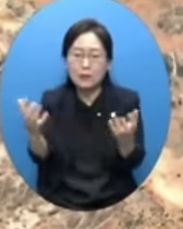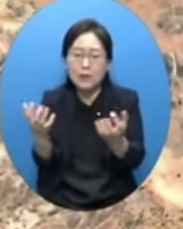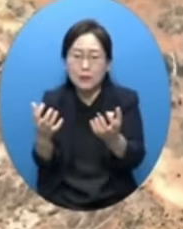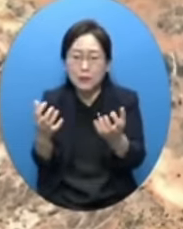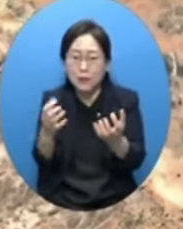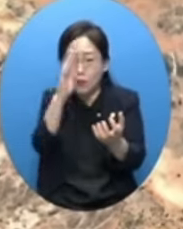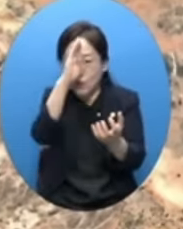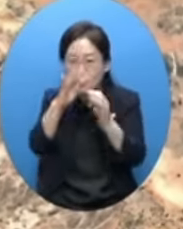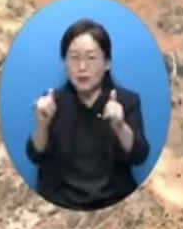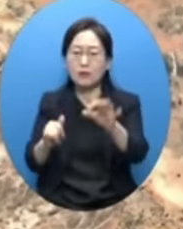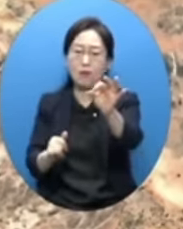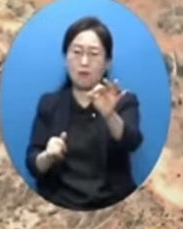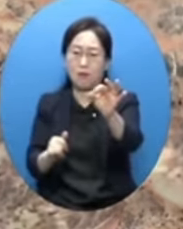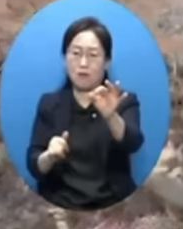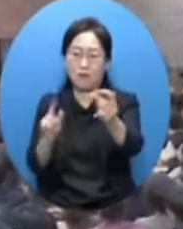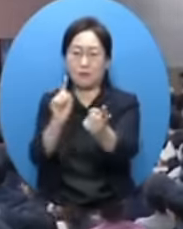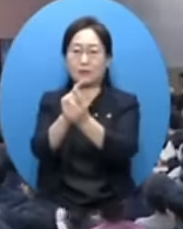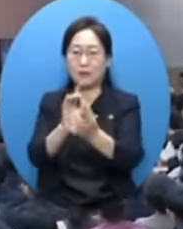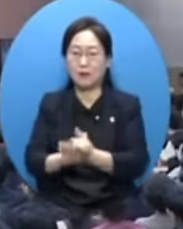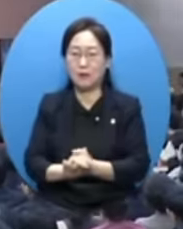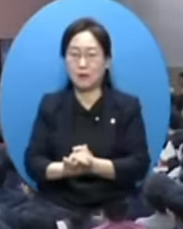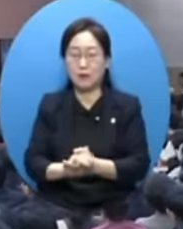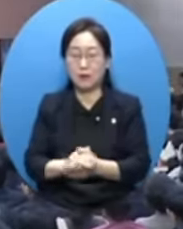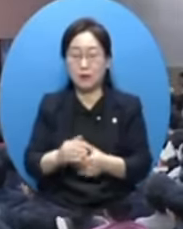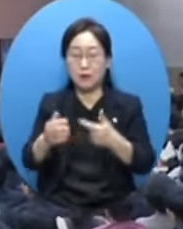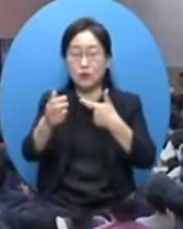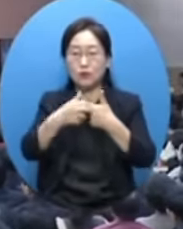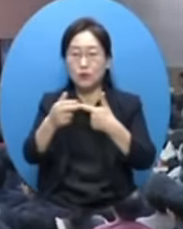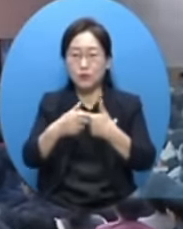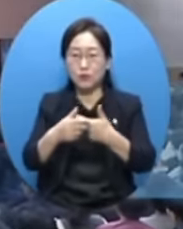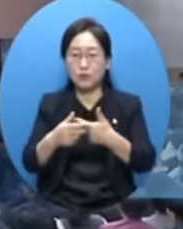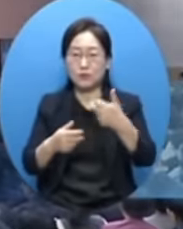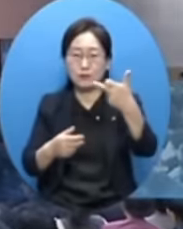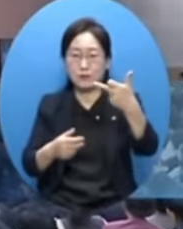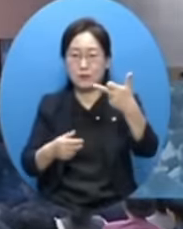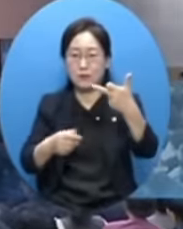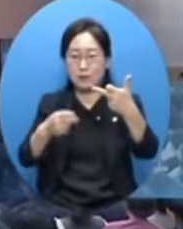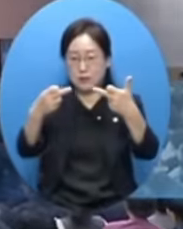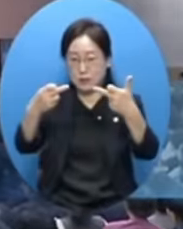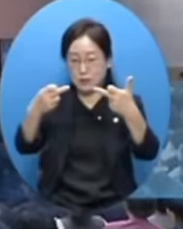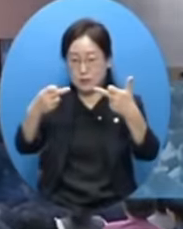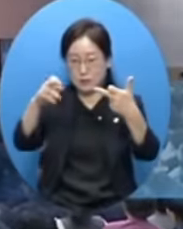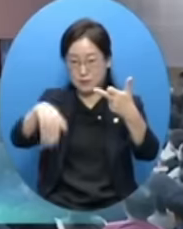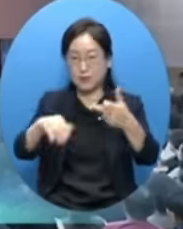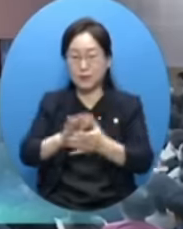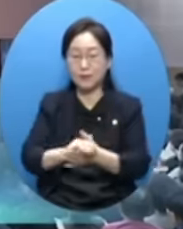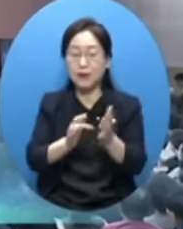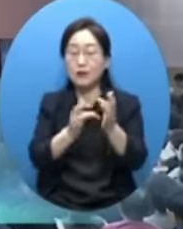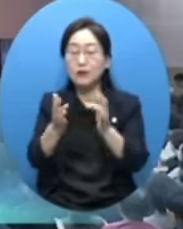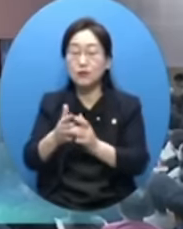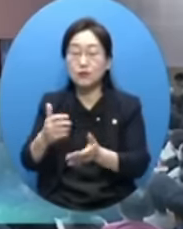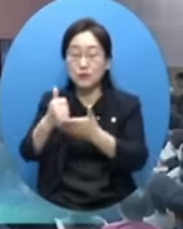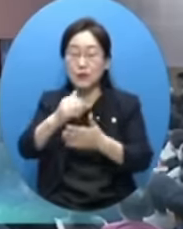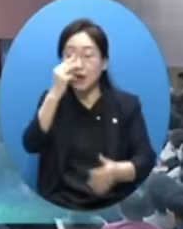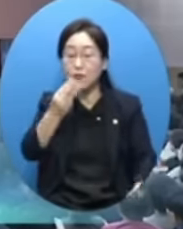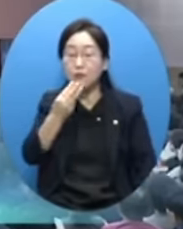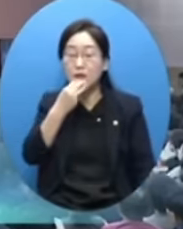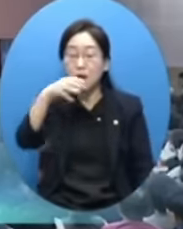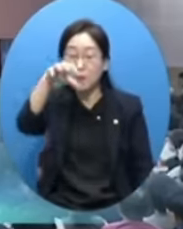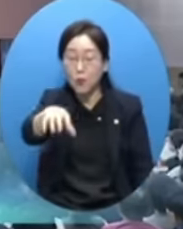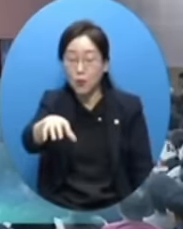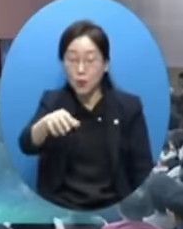합니다. 누가복음 17장 11절 12절입니다 예수께서 예루살렘으로 가실